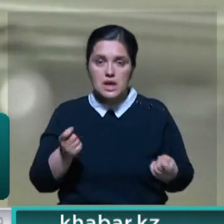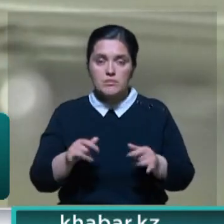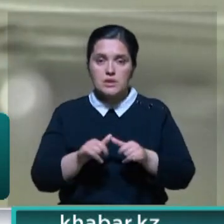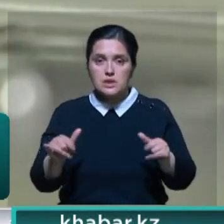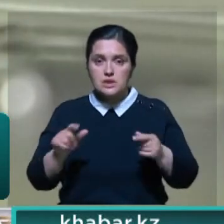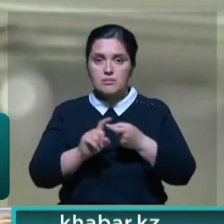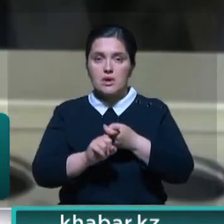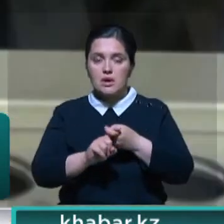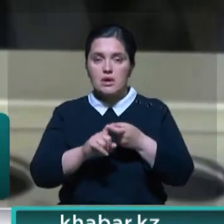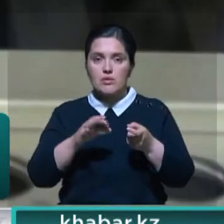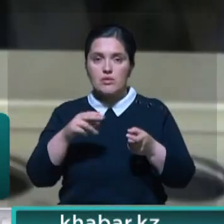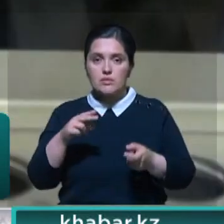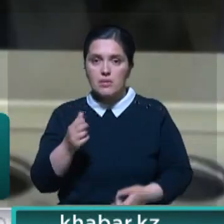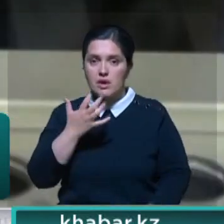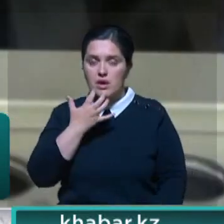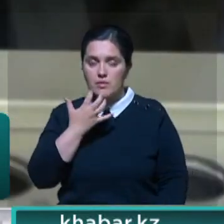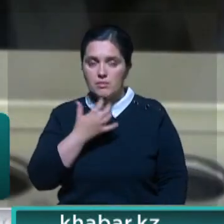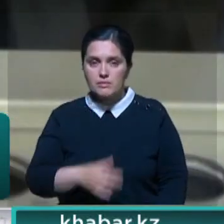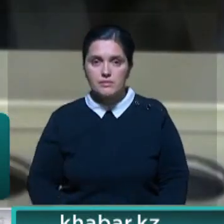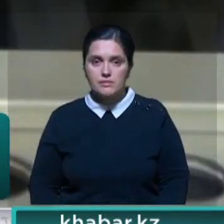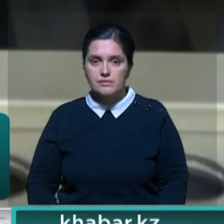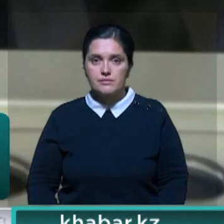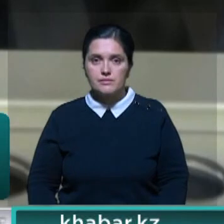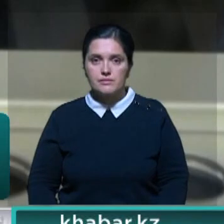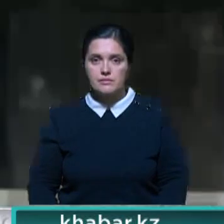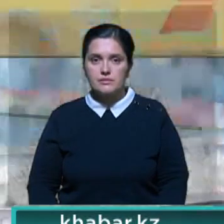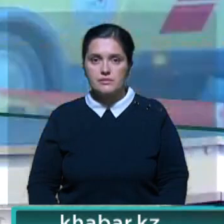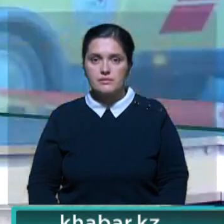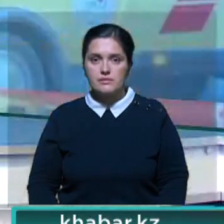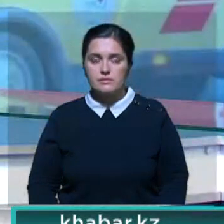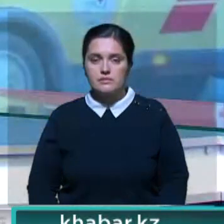координации темпов распространения вируса оспы обезьян.